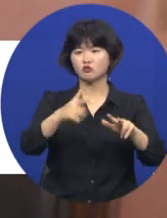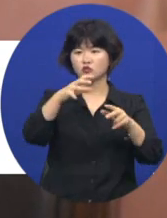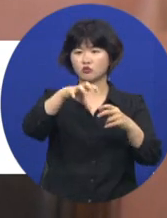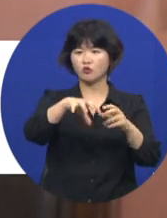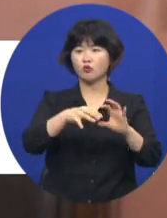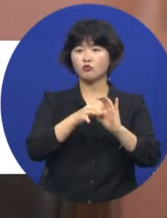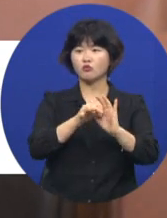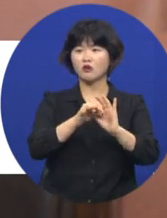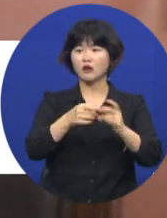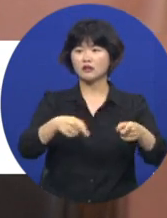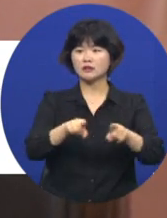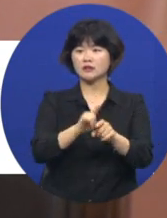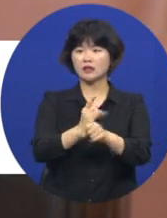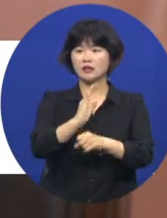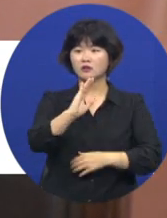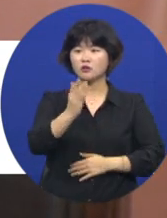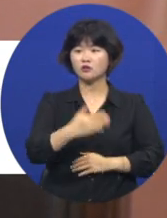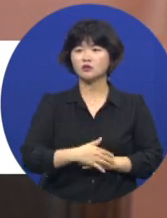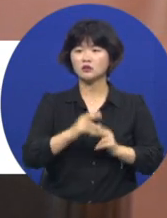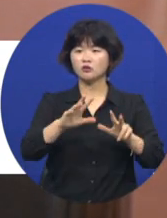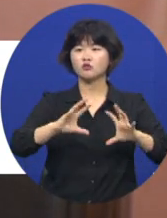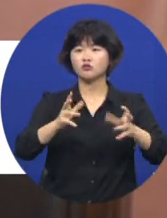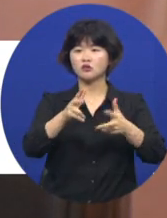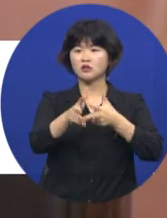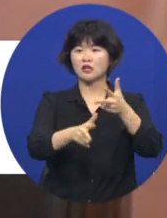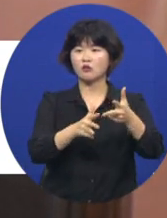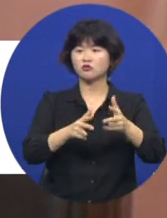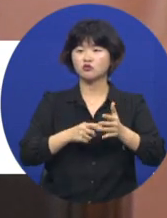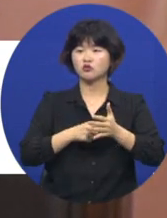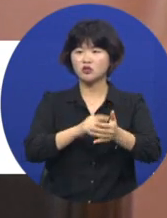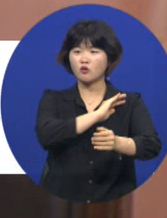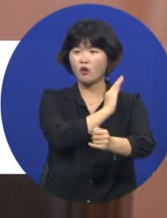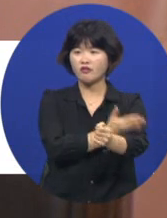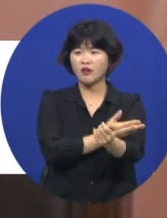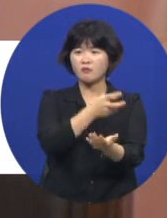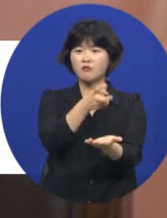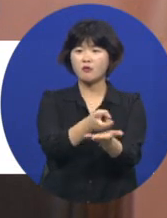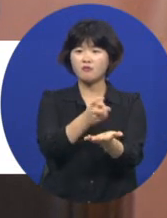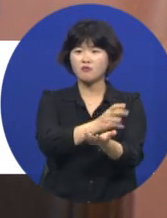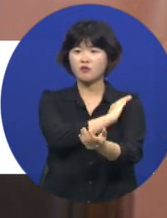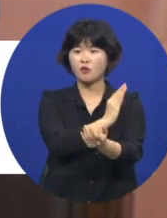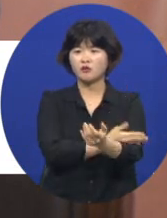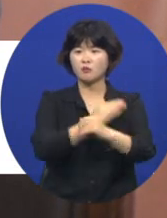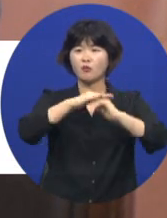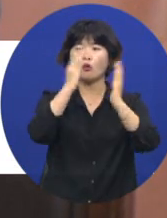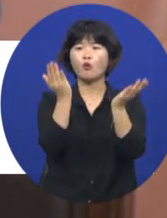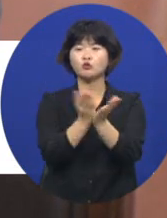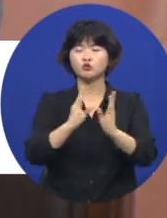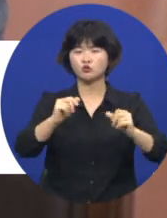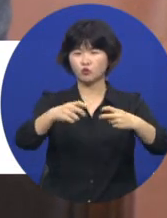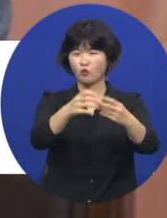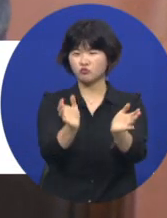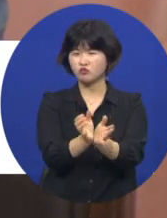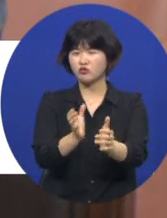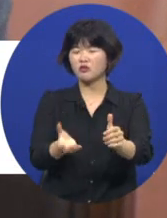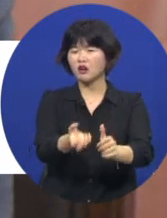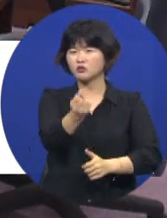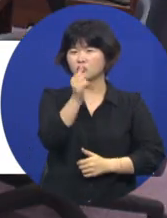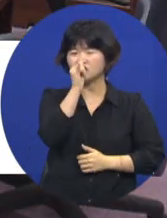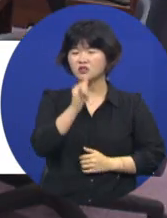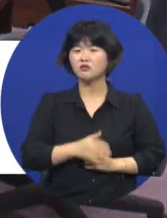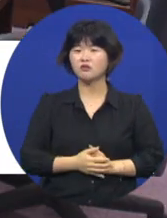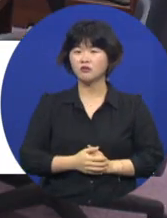같이 맞물려서 가는 것이고요. 국책사업의 결정이나 추진 권한, 법령 제도적인 권한이 모두 환경부나 국토부나 갖고 있지